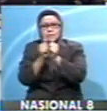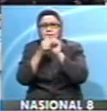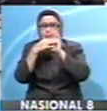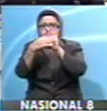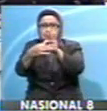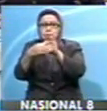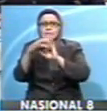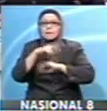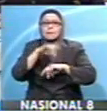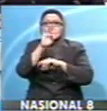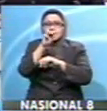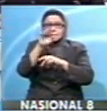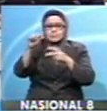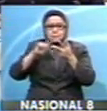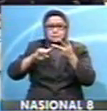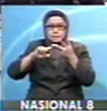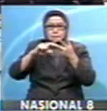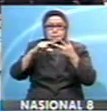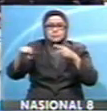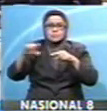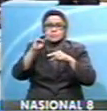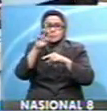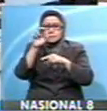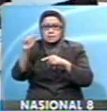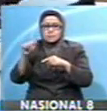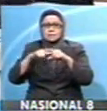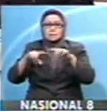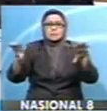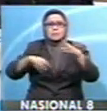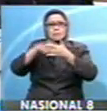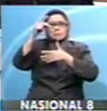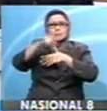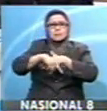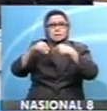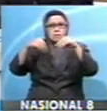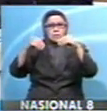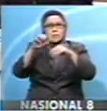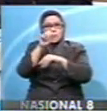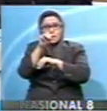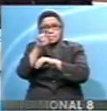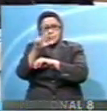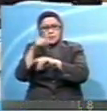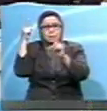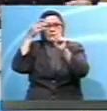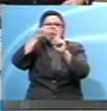giat Mara Selangor menganjurkan program jualan amal dan gunting rambut yang menyasarkan kutipan